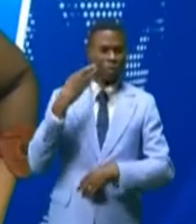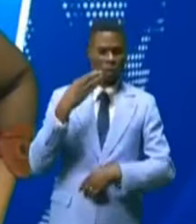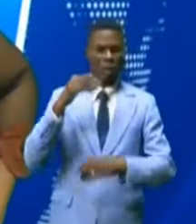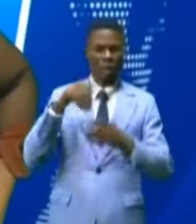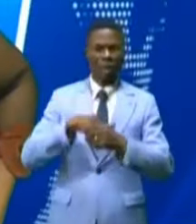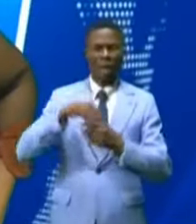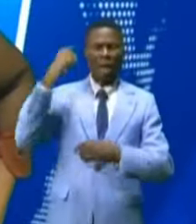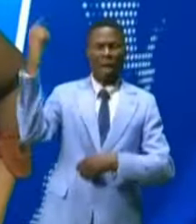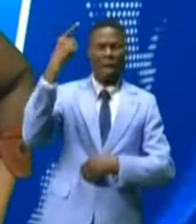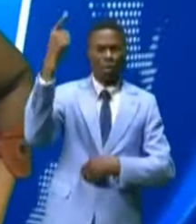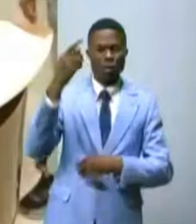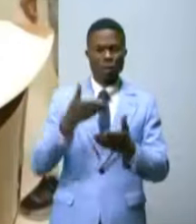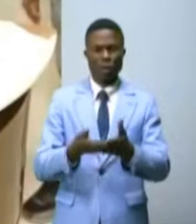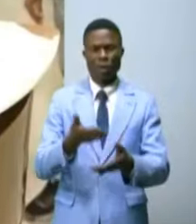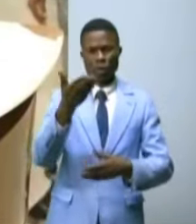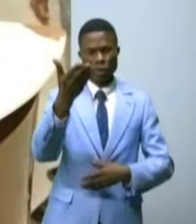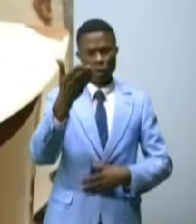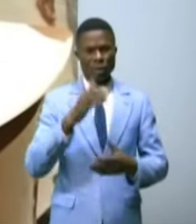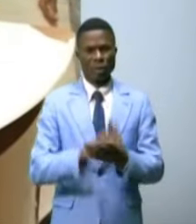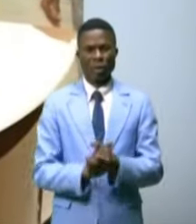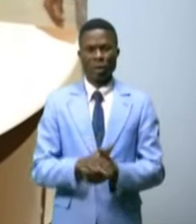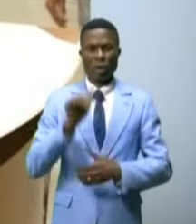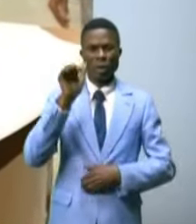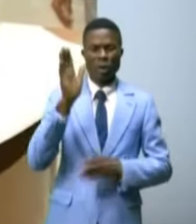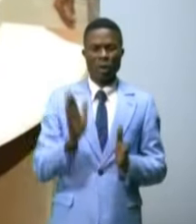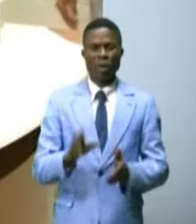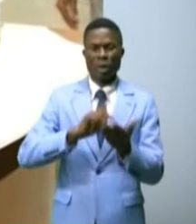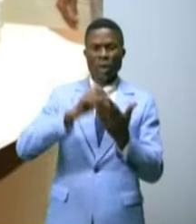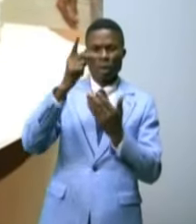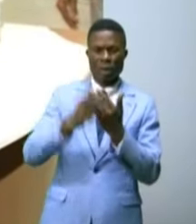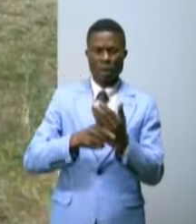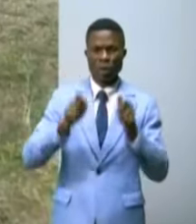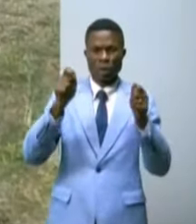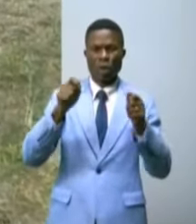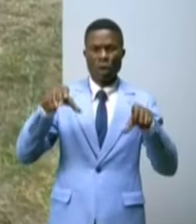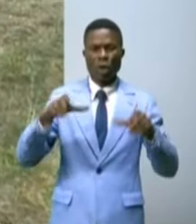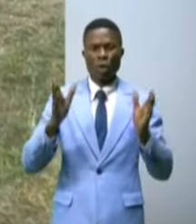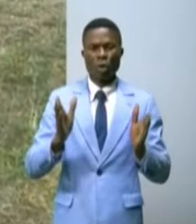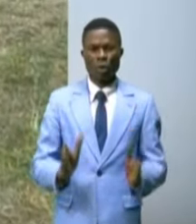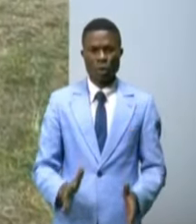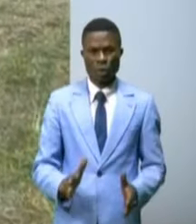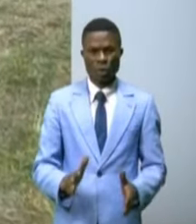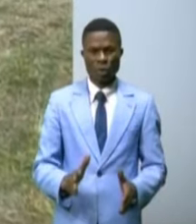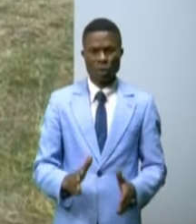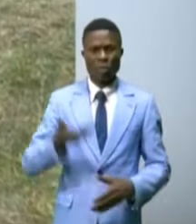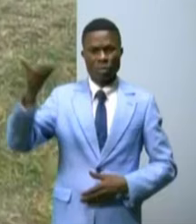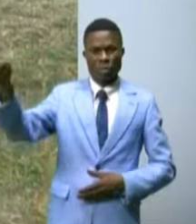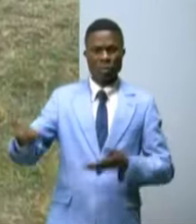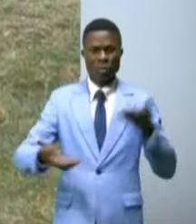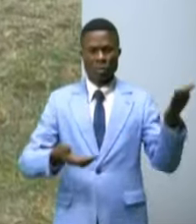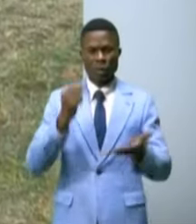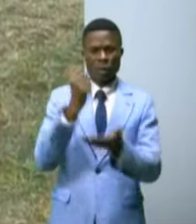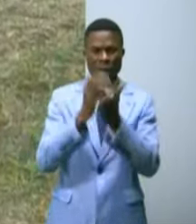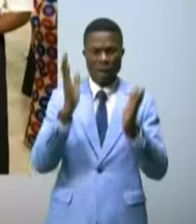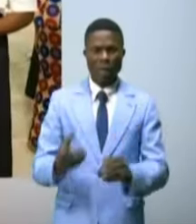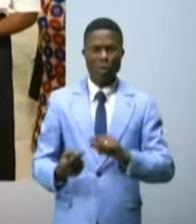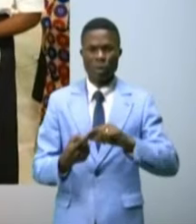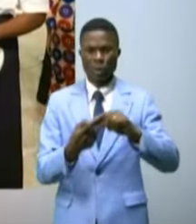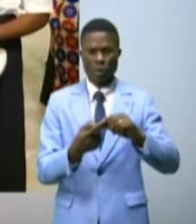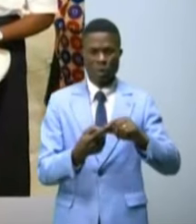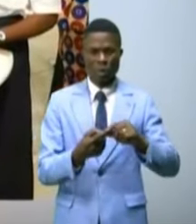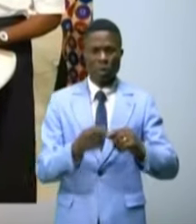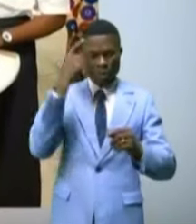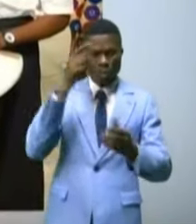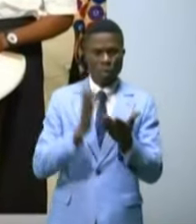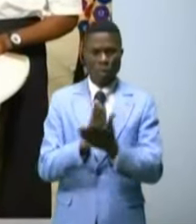monde. Les directeurs des programmes des médias congolais sont invités par l'ambassadeur spécial pour les droits de